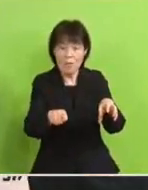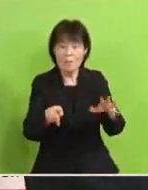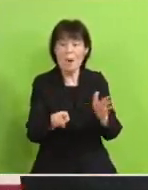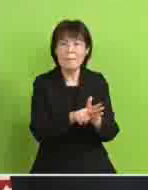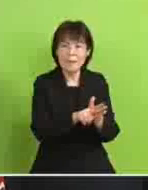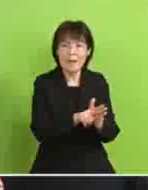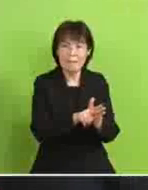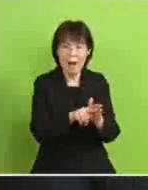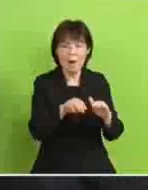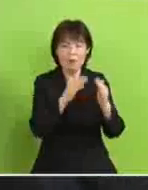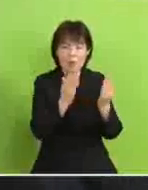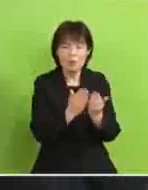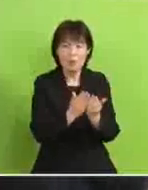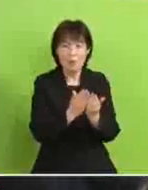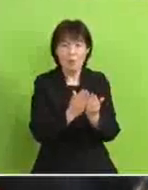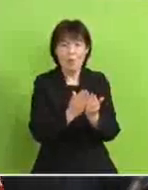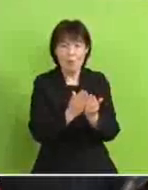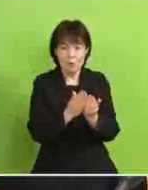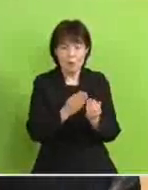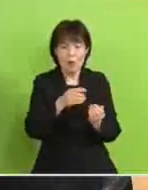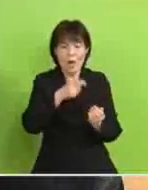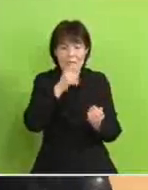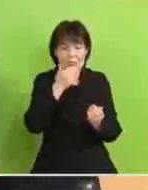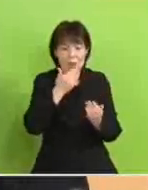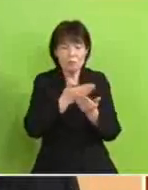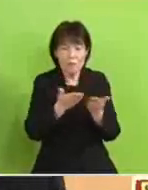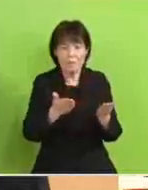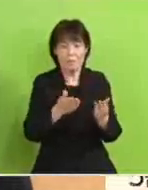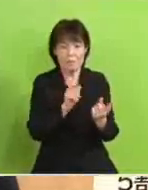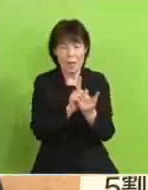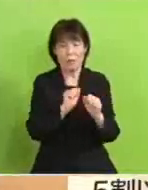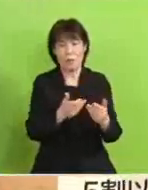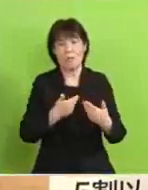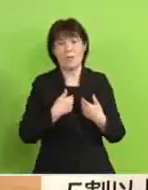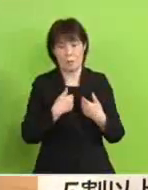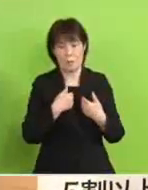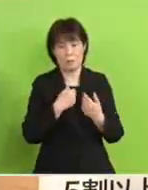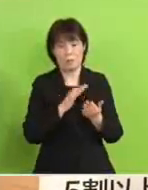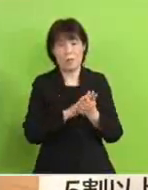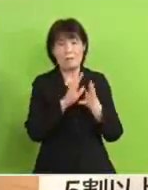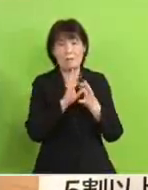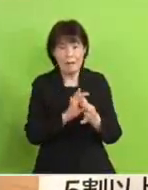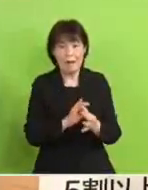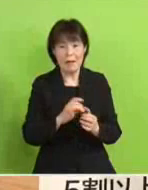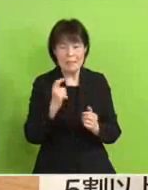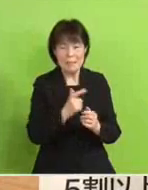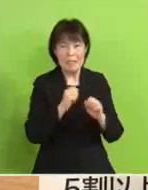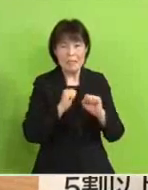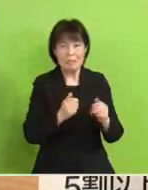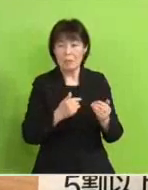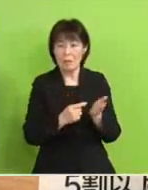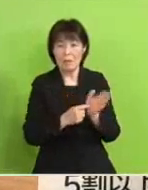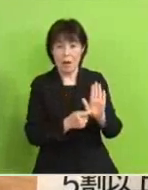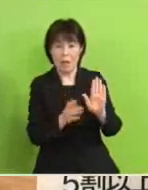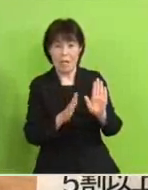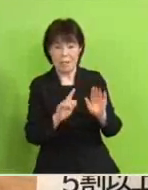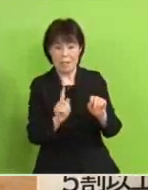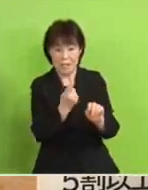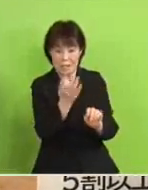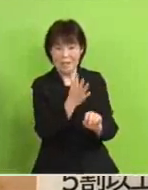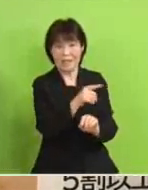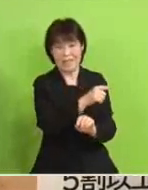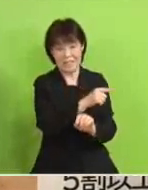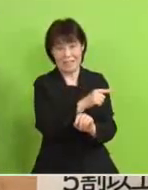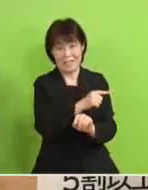本当に飲食店のほとんどの飲食店の皆さんしっかり対応されてますから、この後はしっかりしようということで出てません。こちら